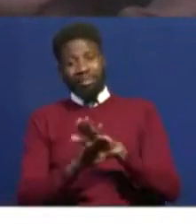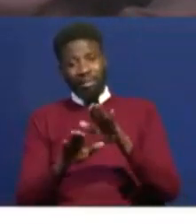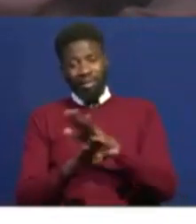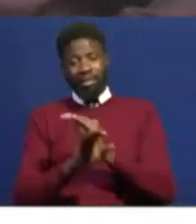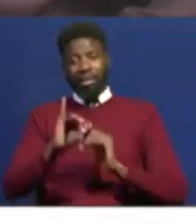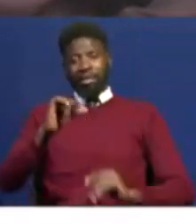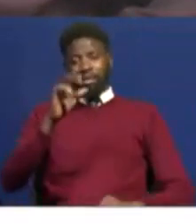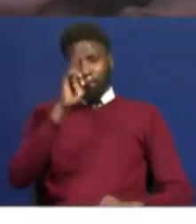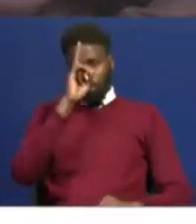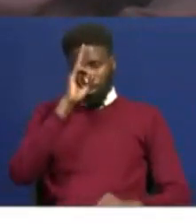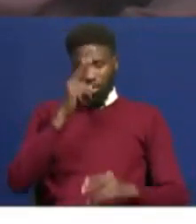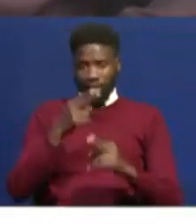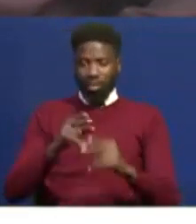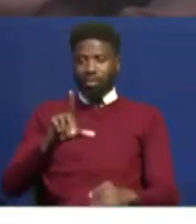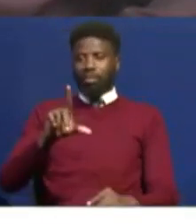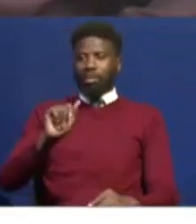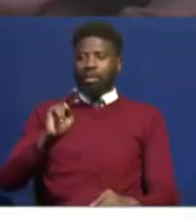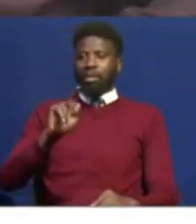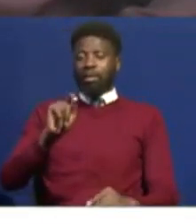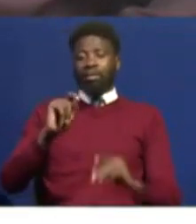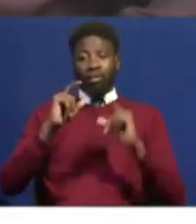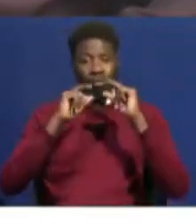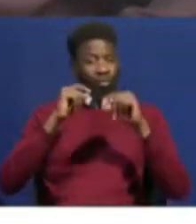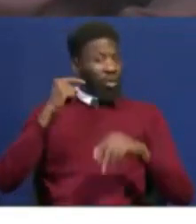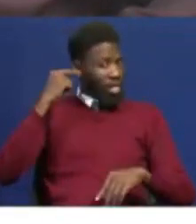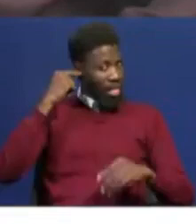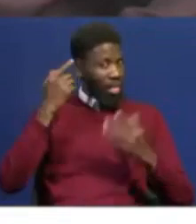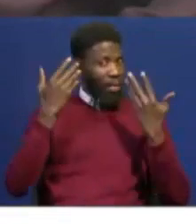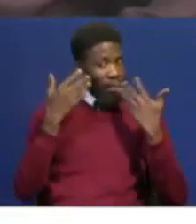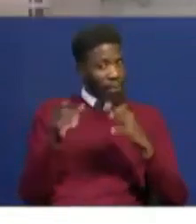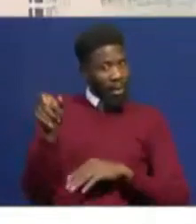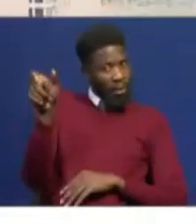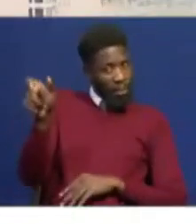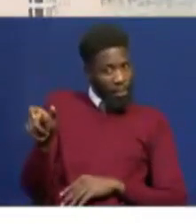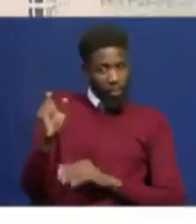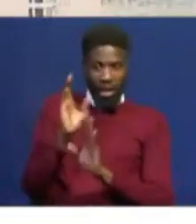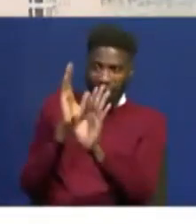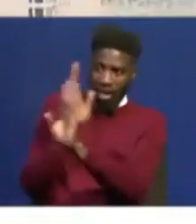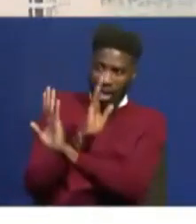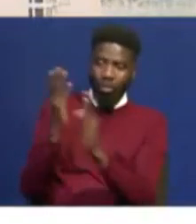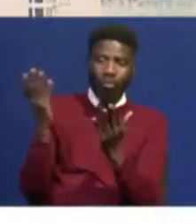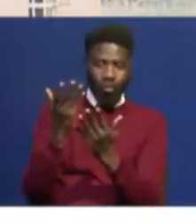wamepokea vidokezo muhimu kuhusu mahali ambapo huenda amejificha.